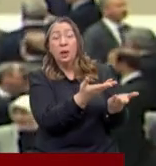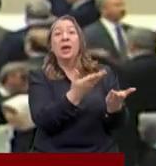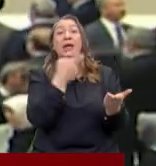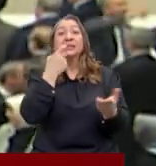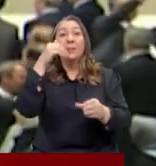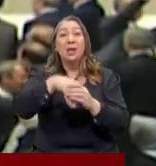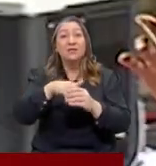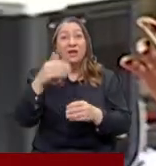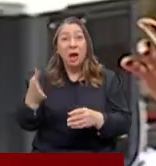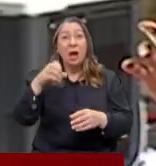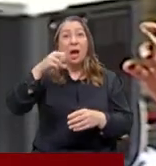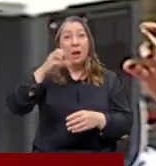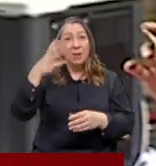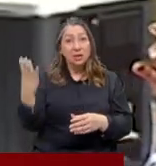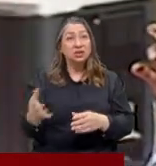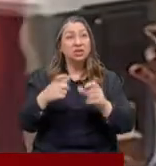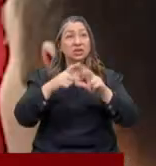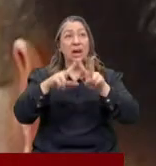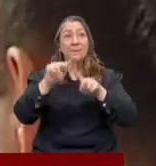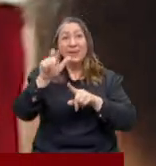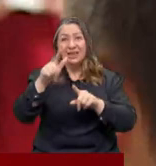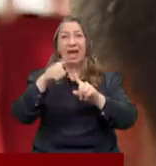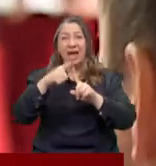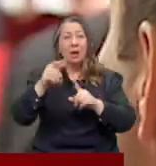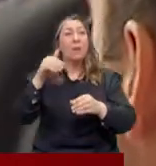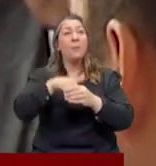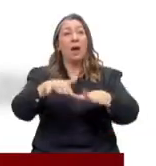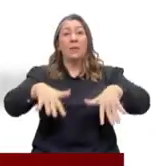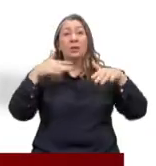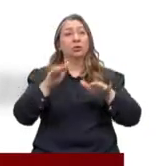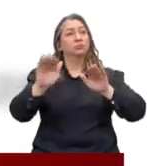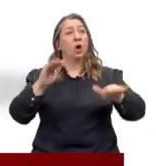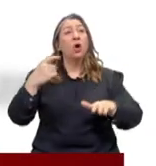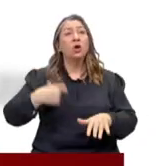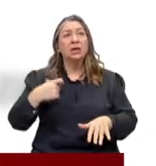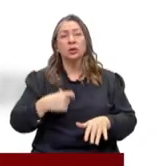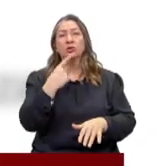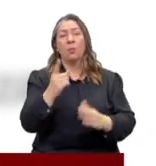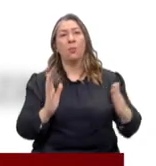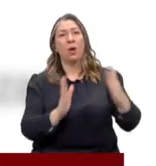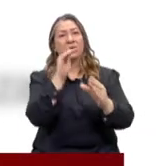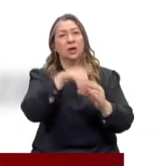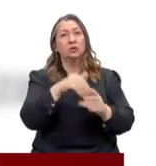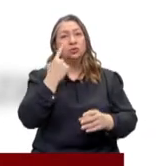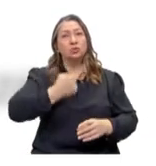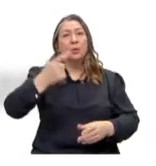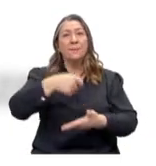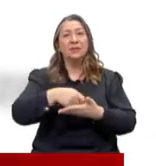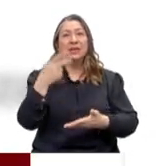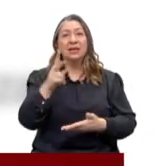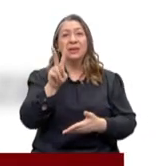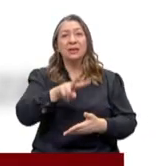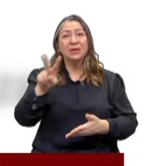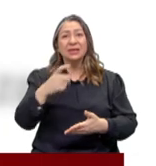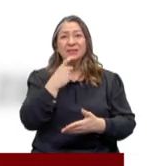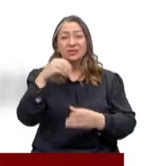Eski milletvekili AK Partili Şamil Tayyar parlamentoya seslendi. Özellikle sözün muhalif vekilleri, Cumhurbaşkanı maaşına